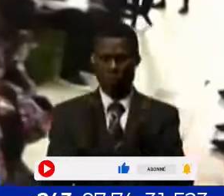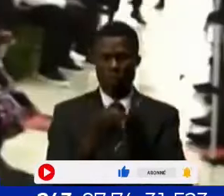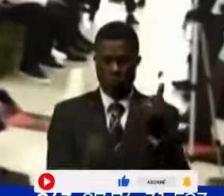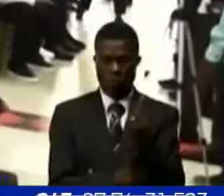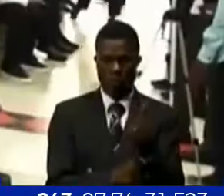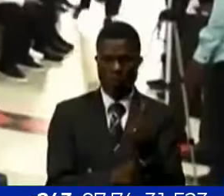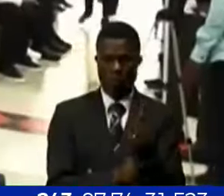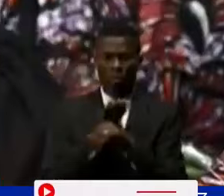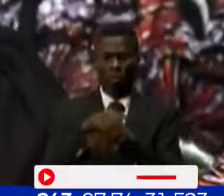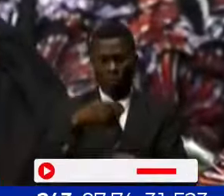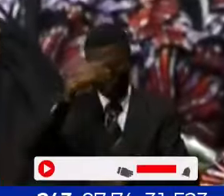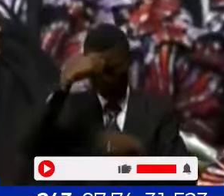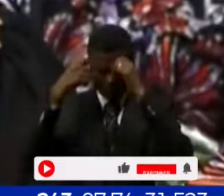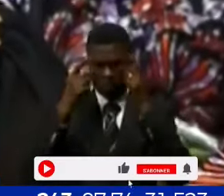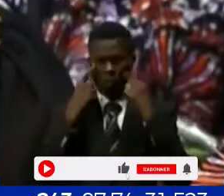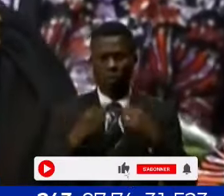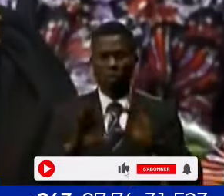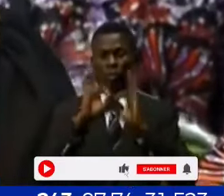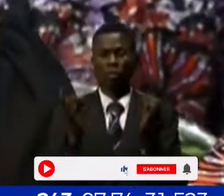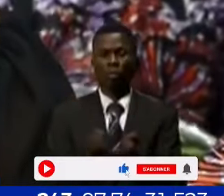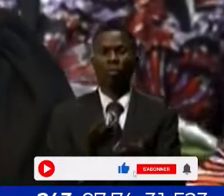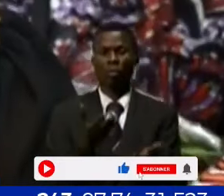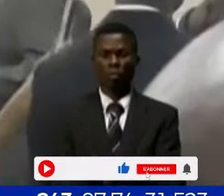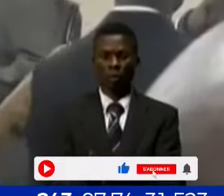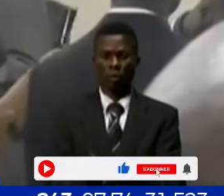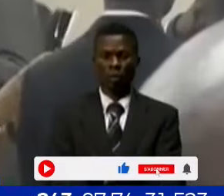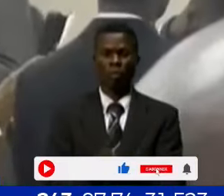venue partager la douleur avec la famille et pleurer.